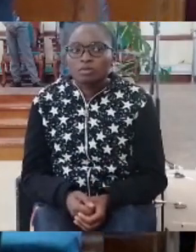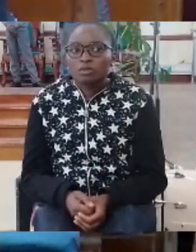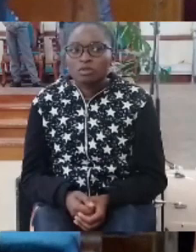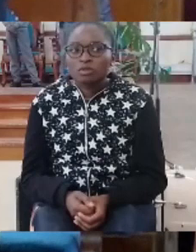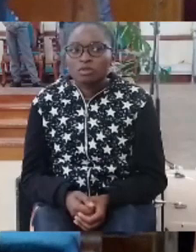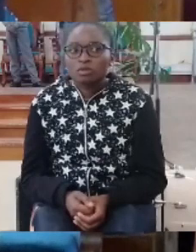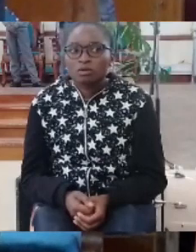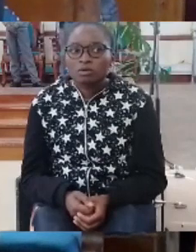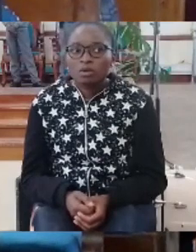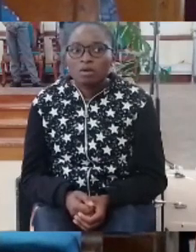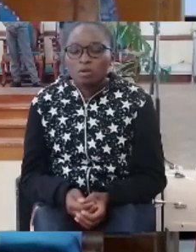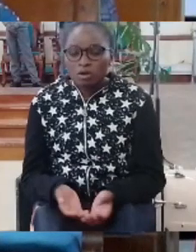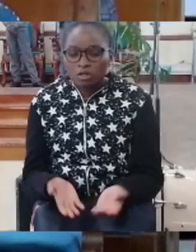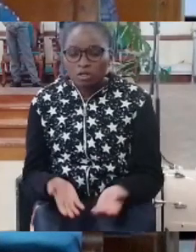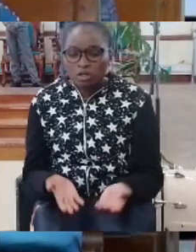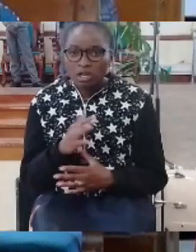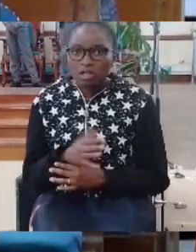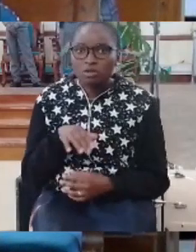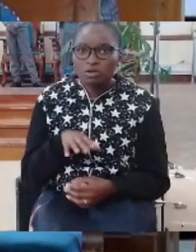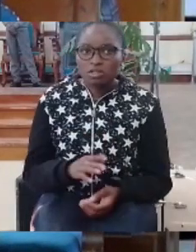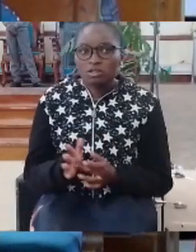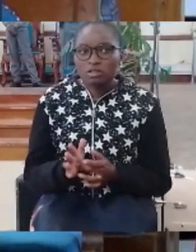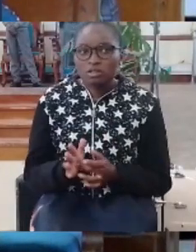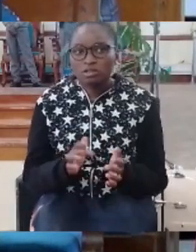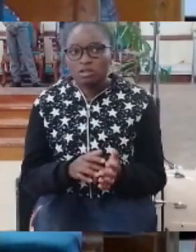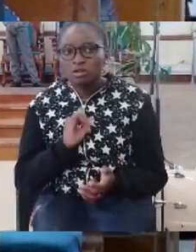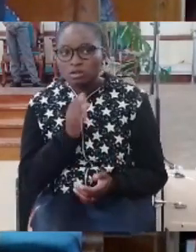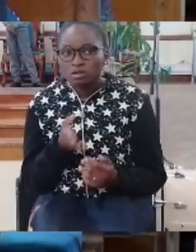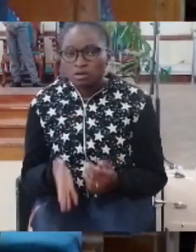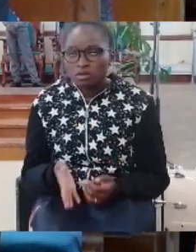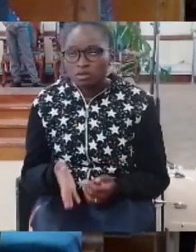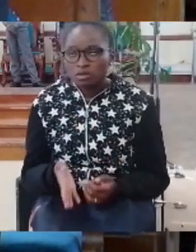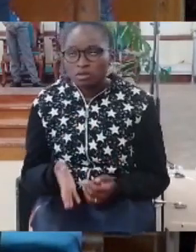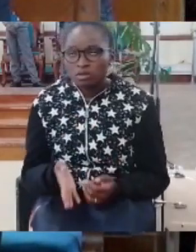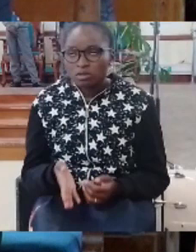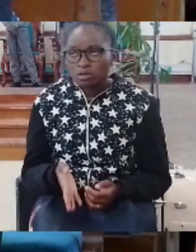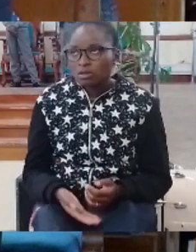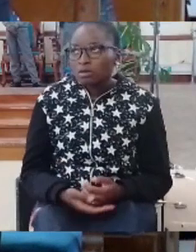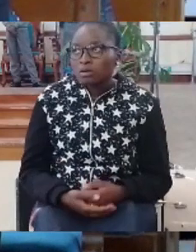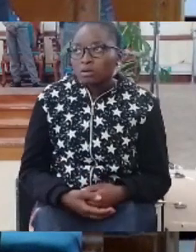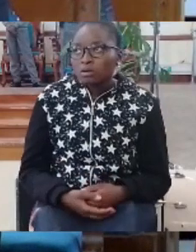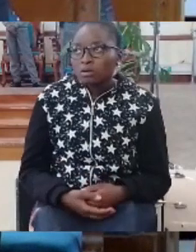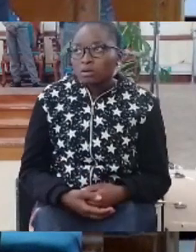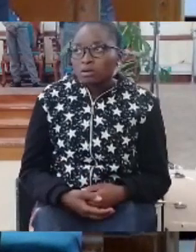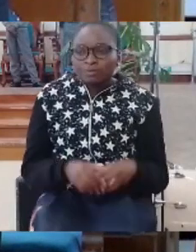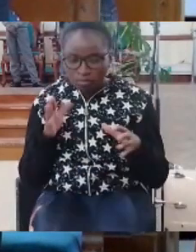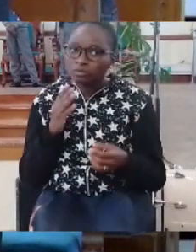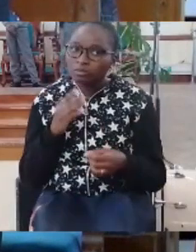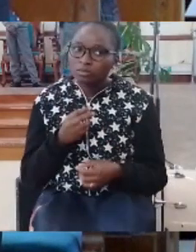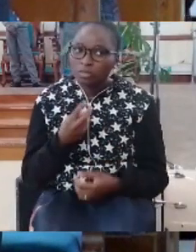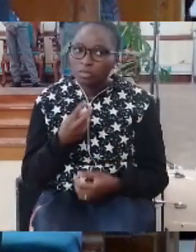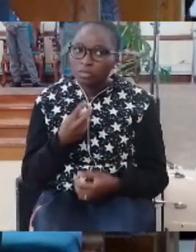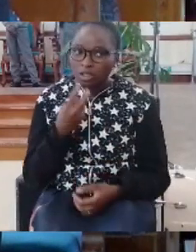gwaku na iguru nigetha tuhoe Jesu age ikalo inegeke nigetha thina bena gukuhingura maitho